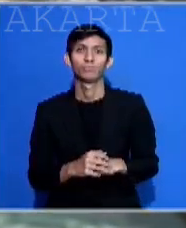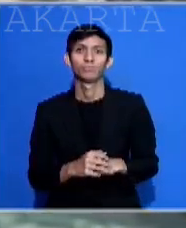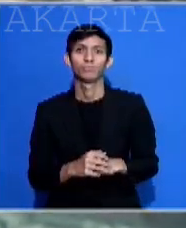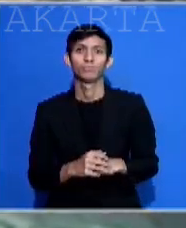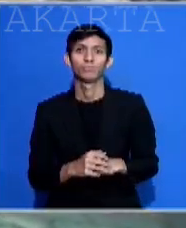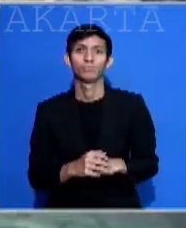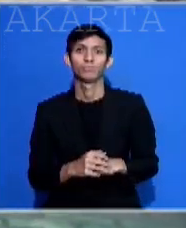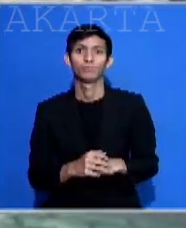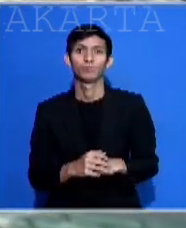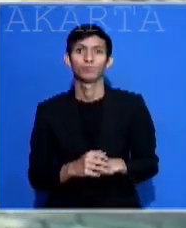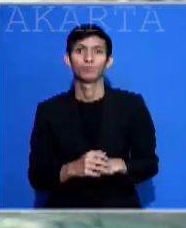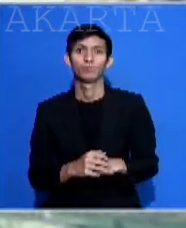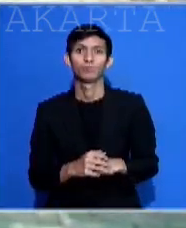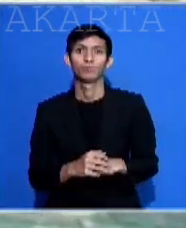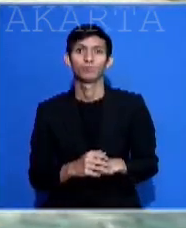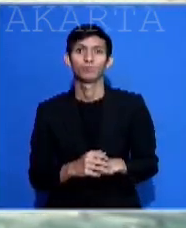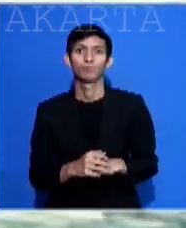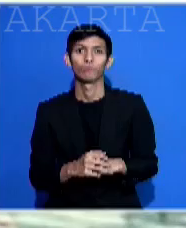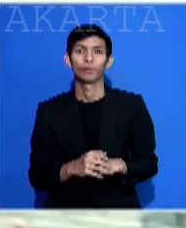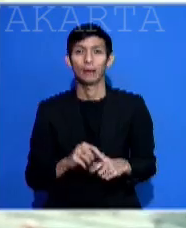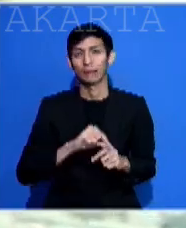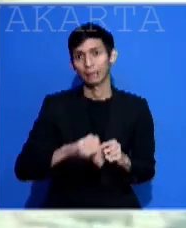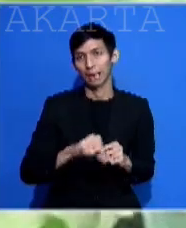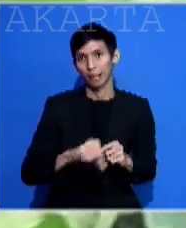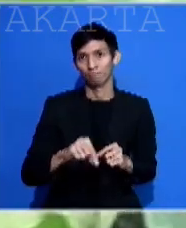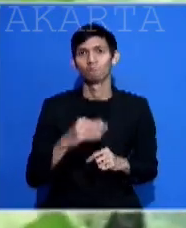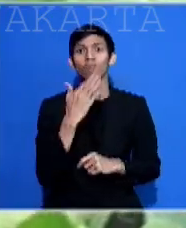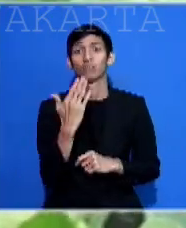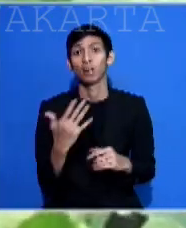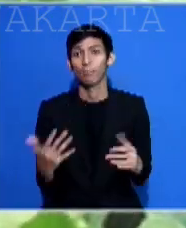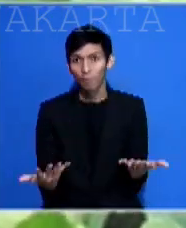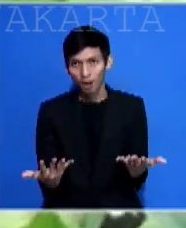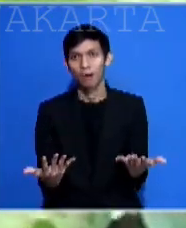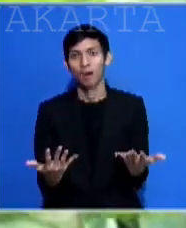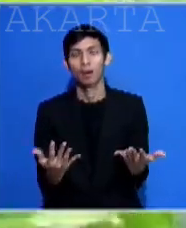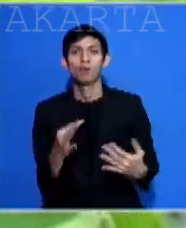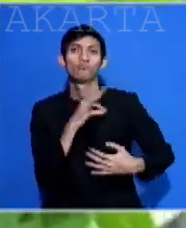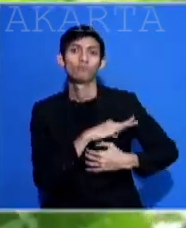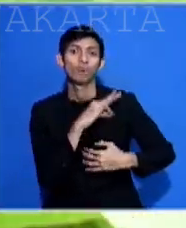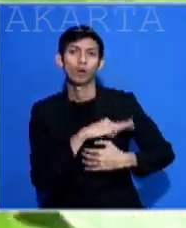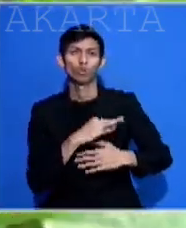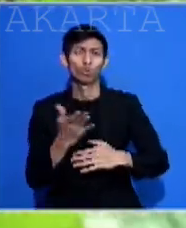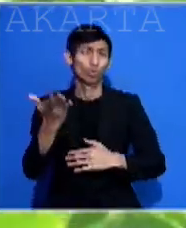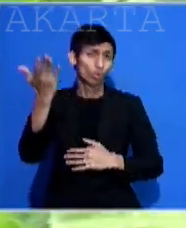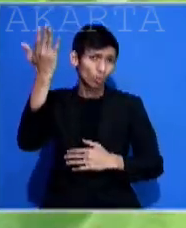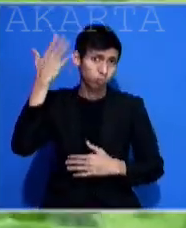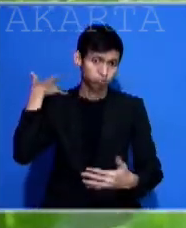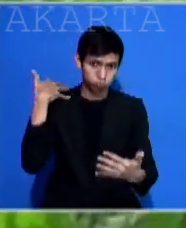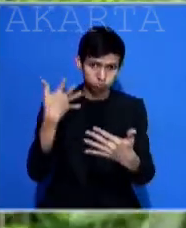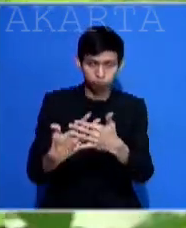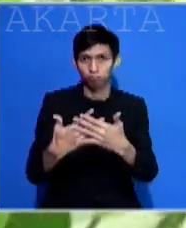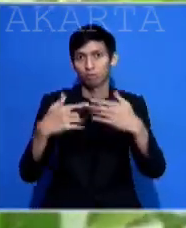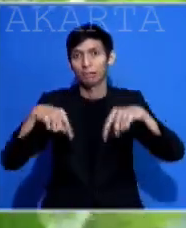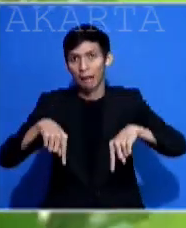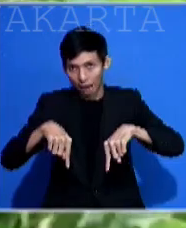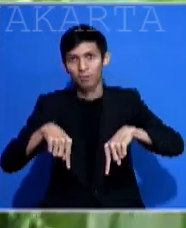Tanaman dadap serep mujudaken salah setunggaling tanaman ingkang sampun kalokolan sampun dipun mupangataken run temurun. Ing karang padesan, tanaman dadap